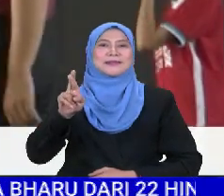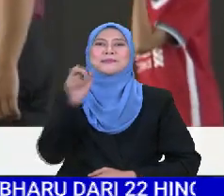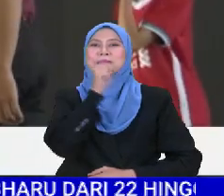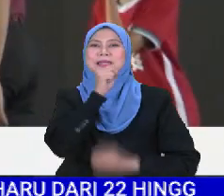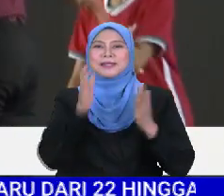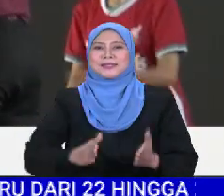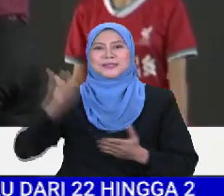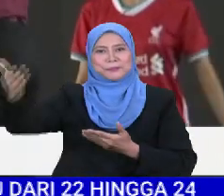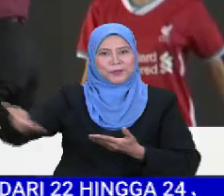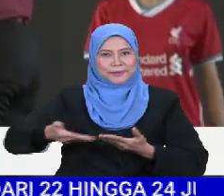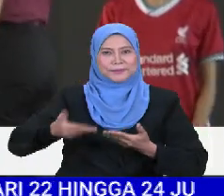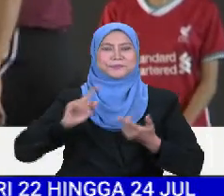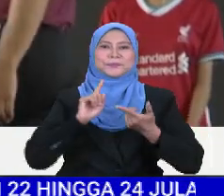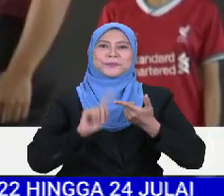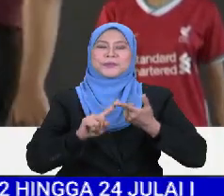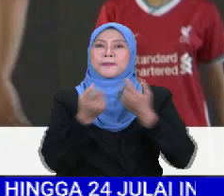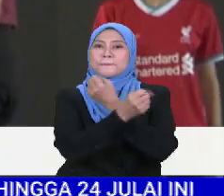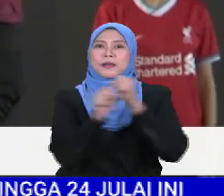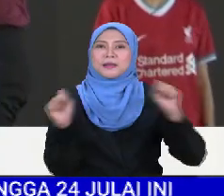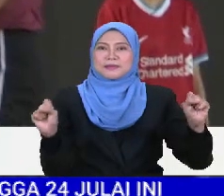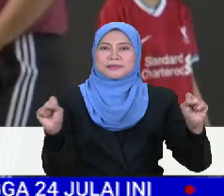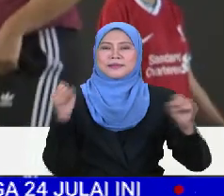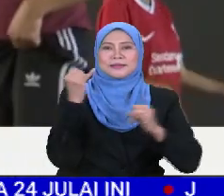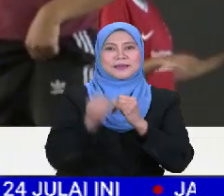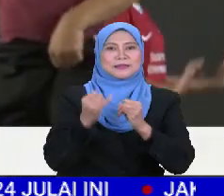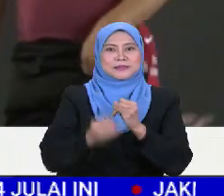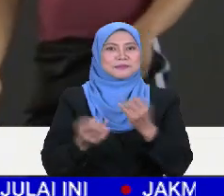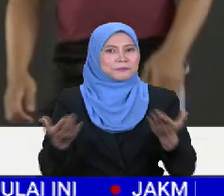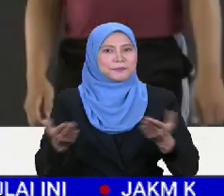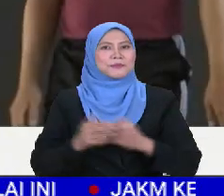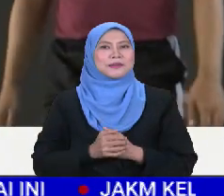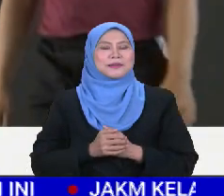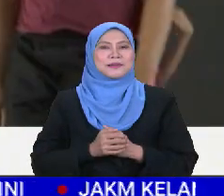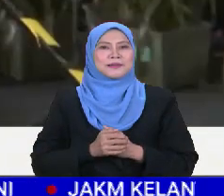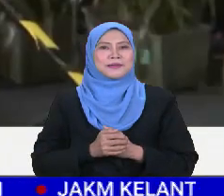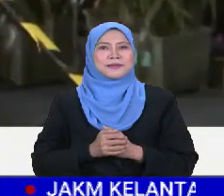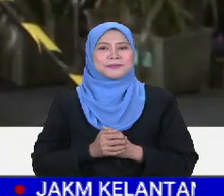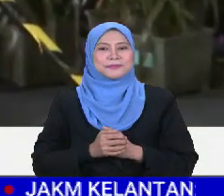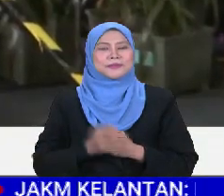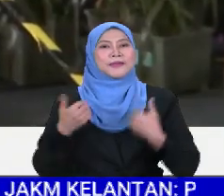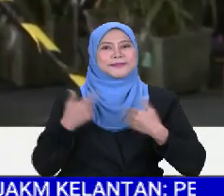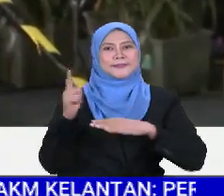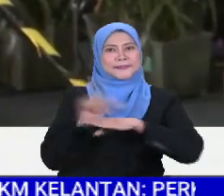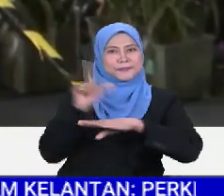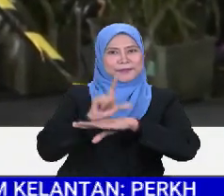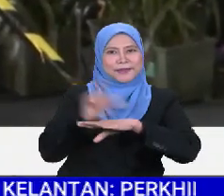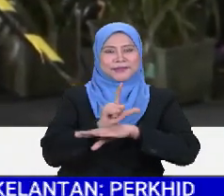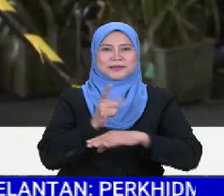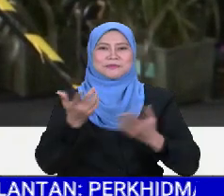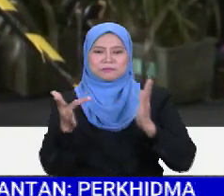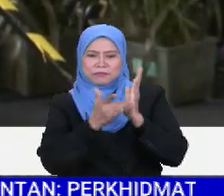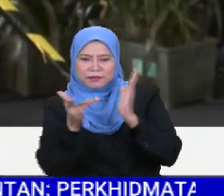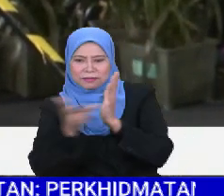kita pada malam ini. Dan kemudian persiapan akhir kita adalah kita mengadakan rapat teknikal dan sebagainya